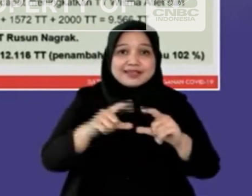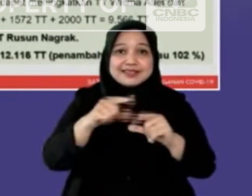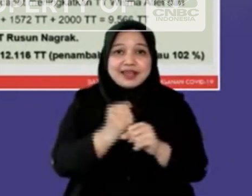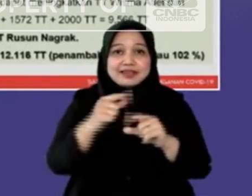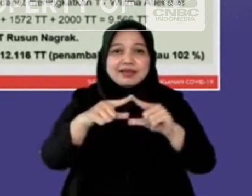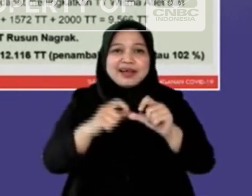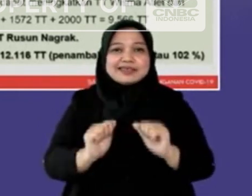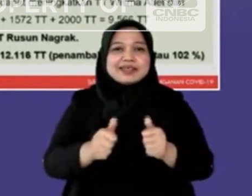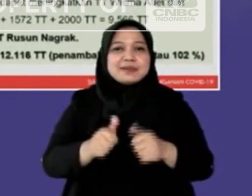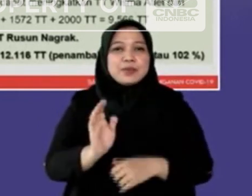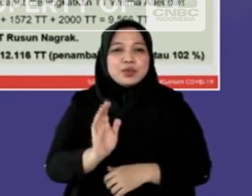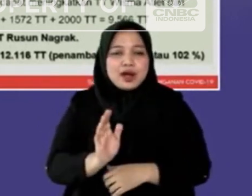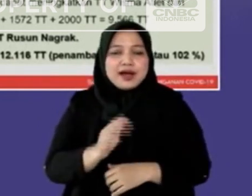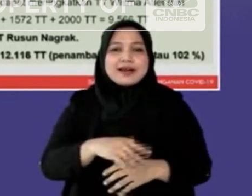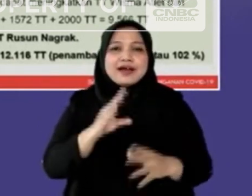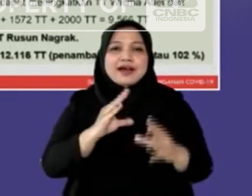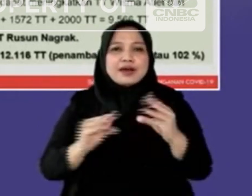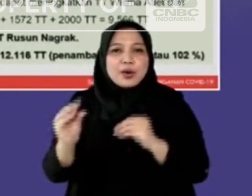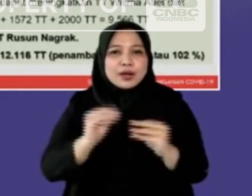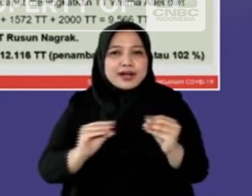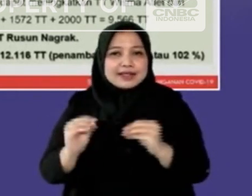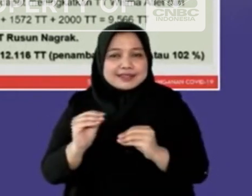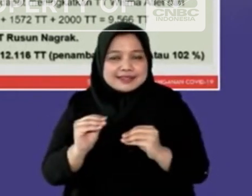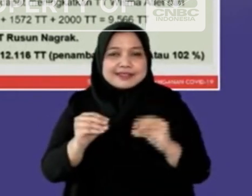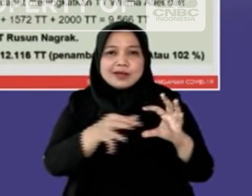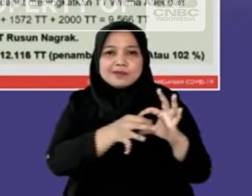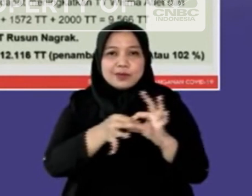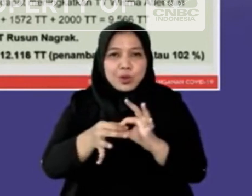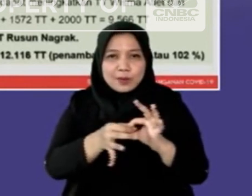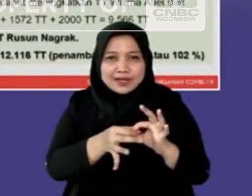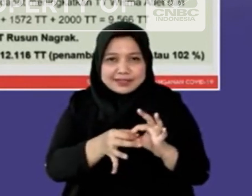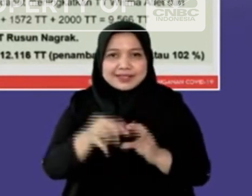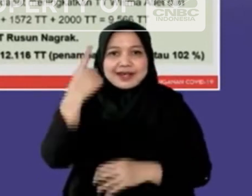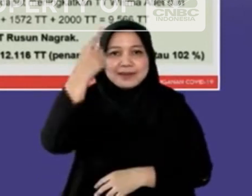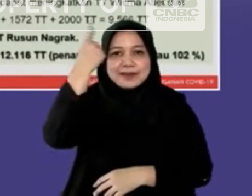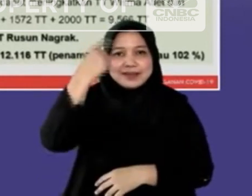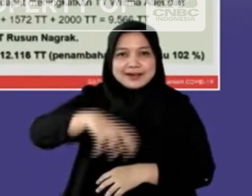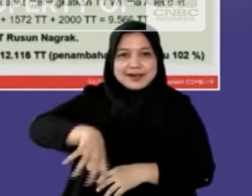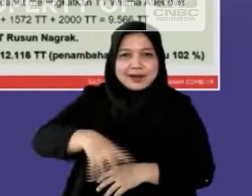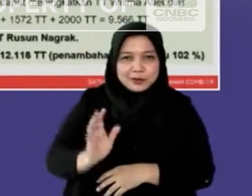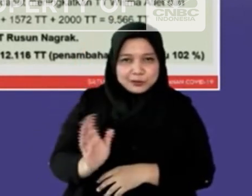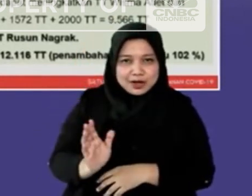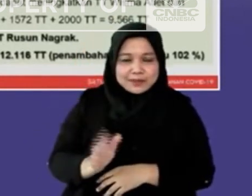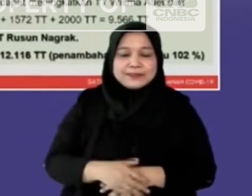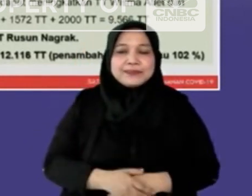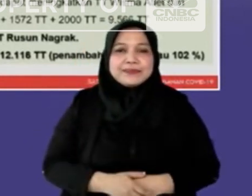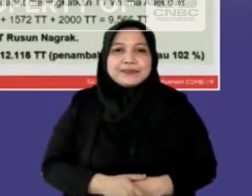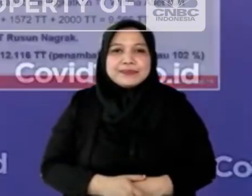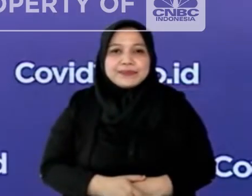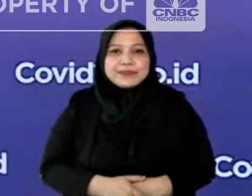Satgas coffee 19 dengan berkoordinasi berkolaborasi dengan pemerintah daerah setempat